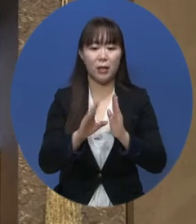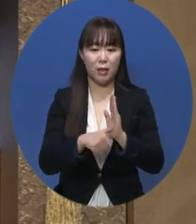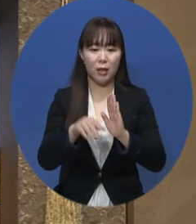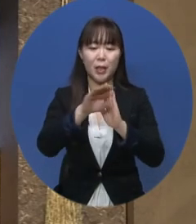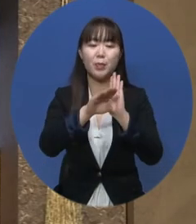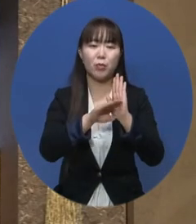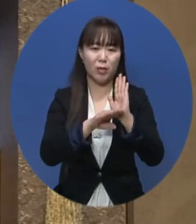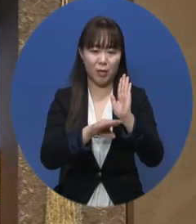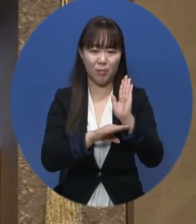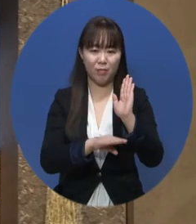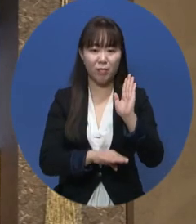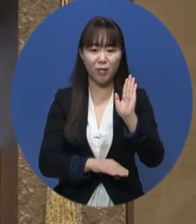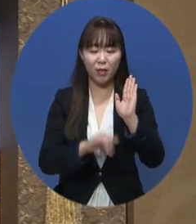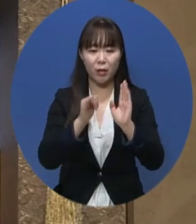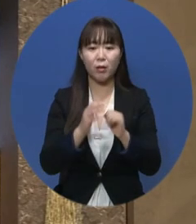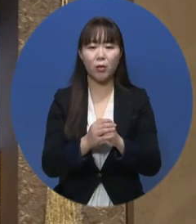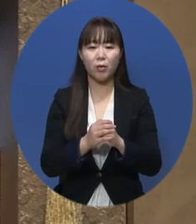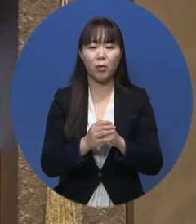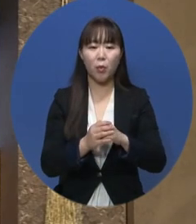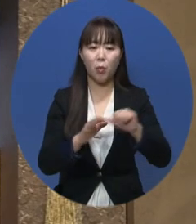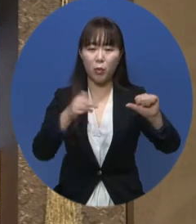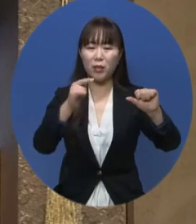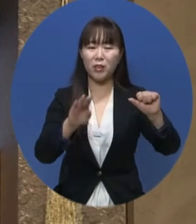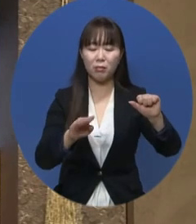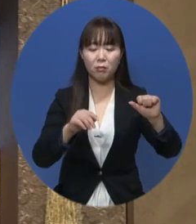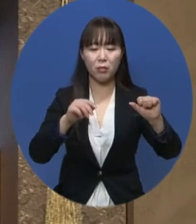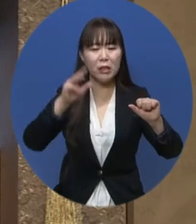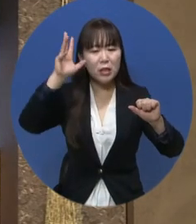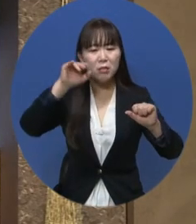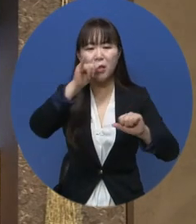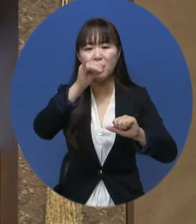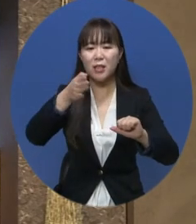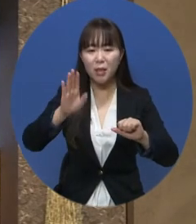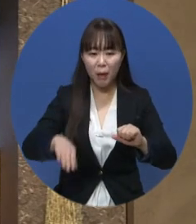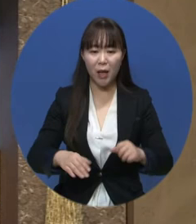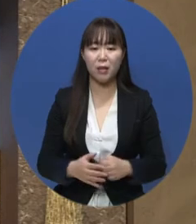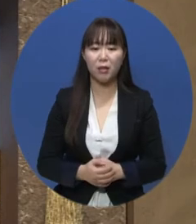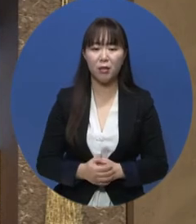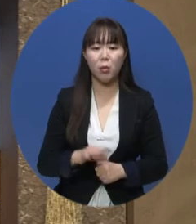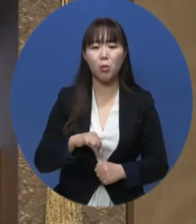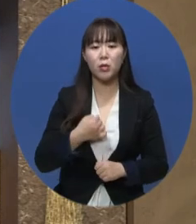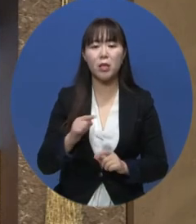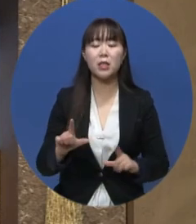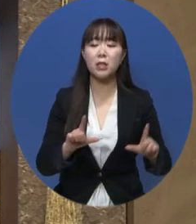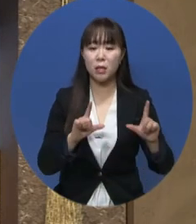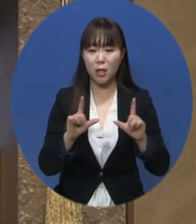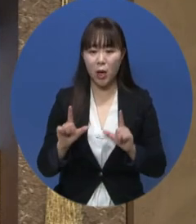이렇게 내려가게 됩니다. 예. 그래서 5등급은 치매는 있지만 혼자서